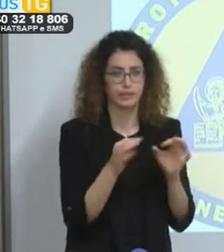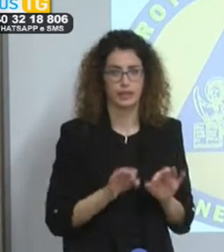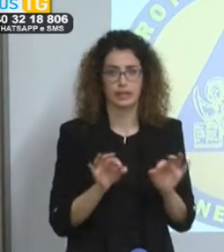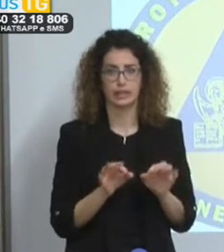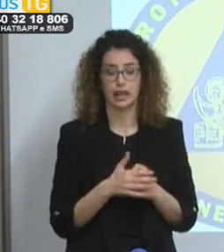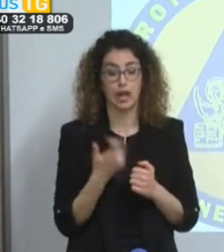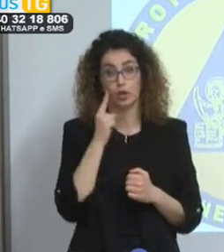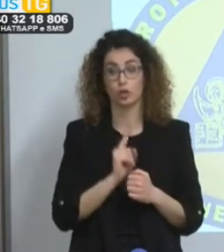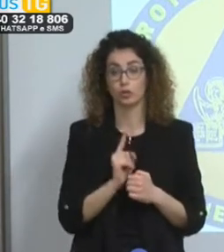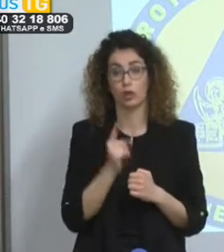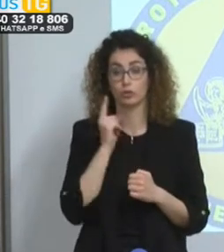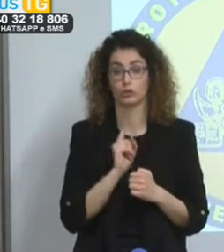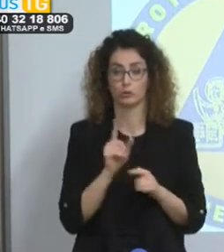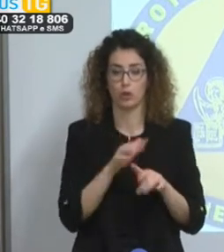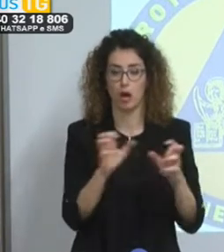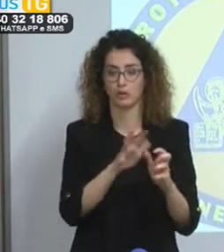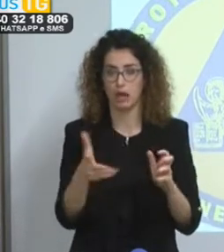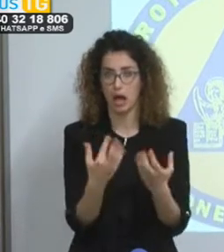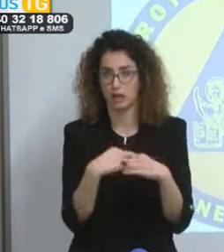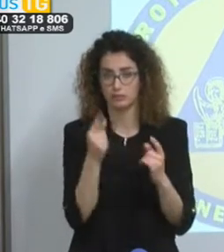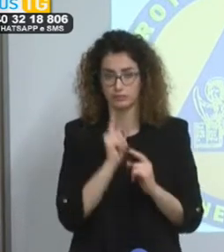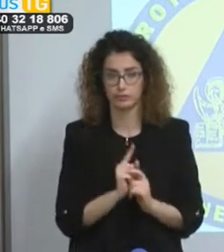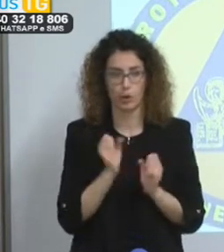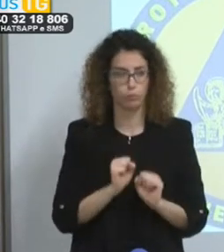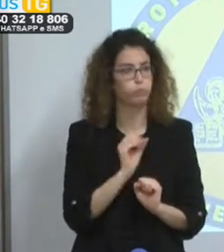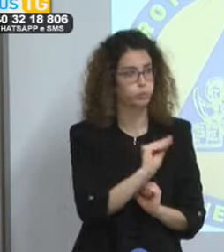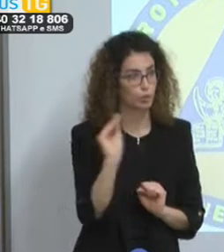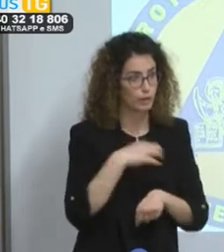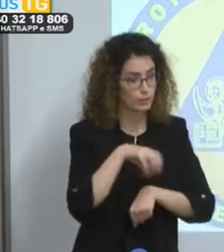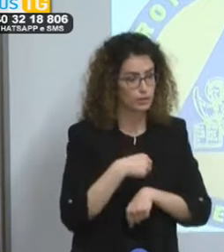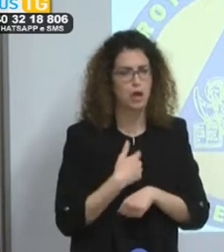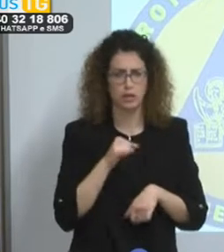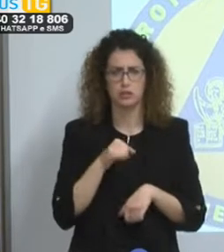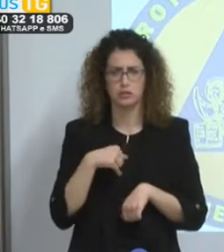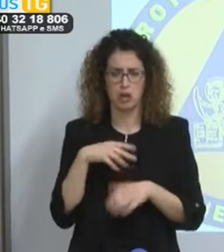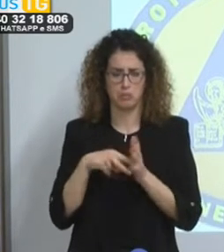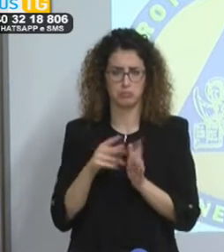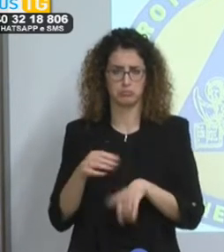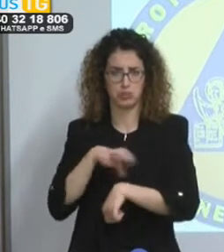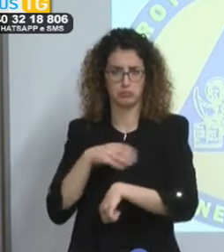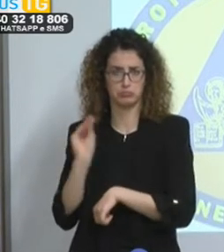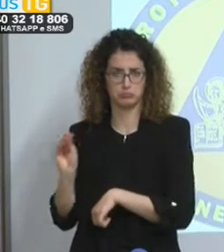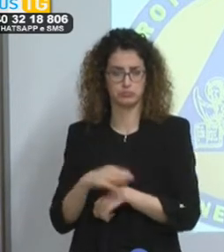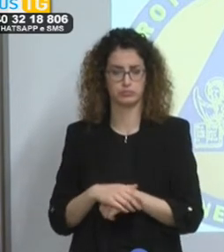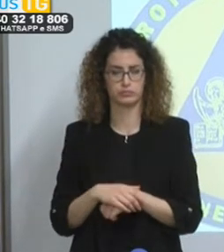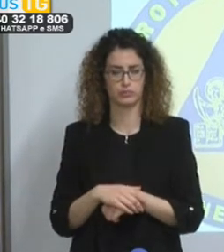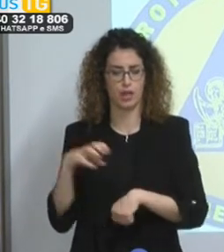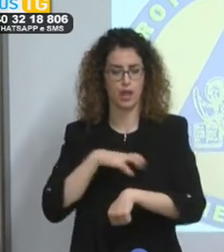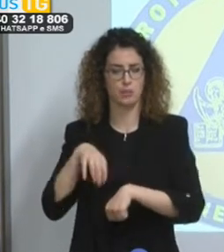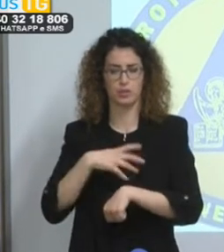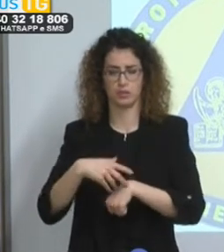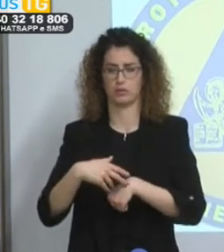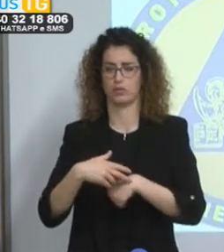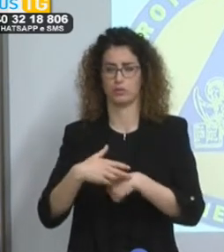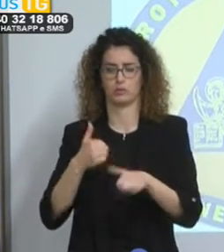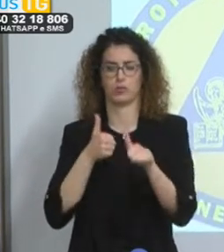ricevuto. Domani è possibile magari chiedere... Ma sì, ma glielo chiedo senza nessun problema, so che il ministro è assolutamente sul pezzo